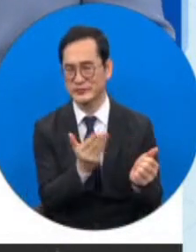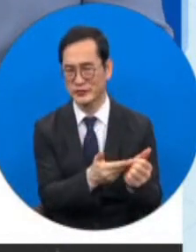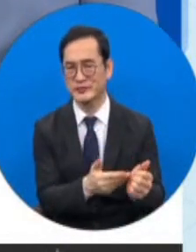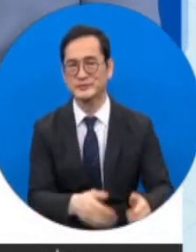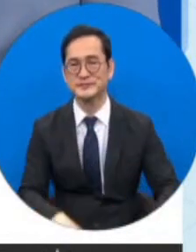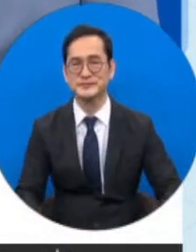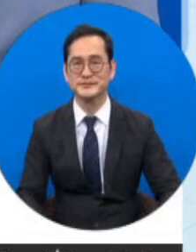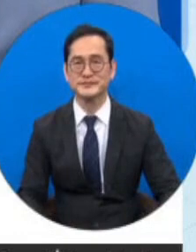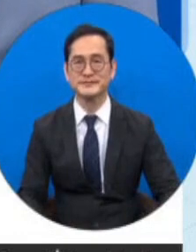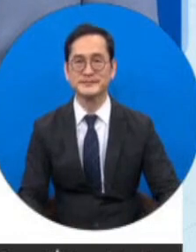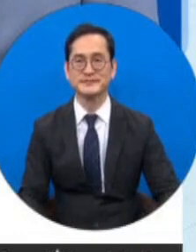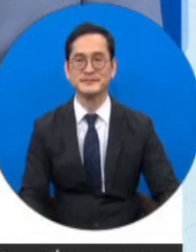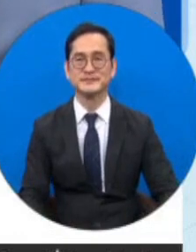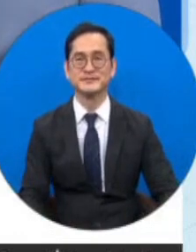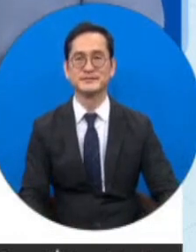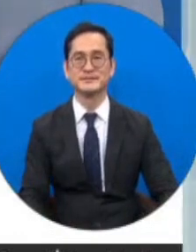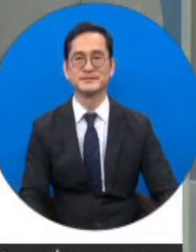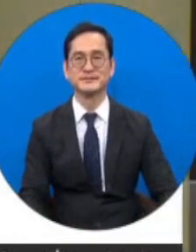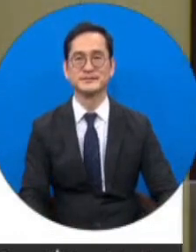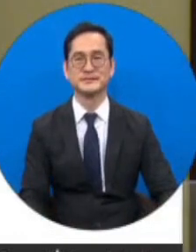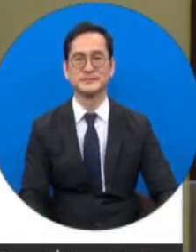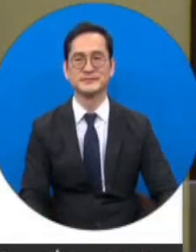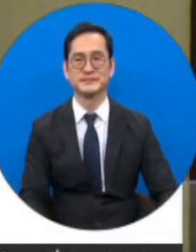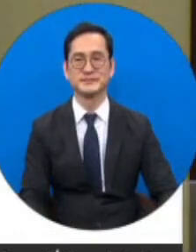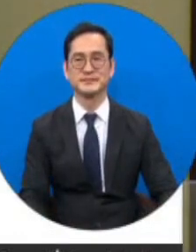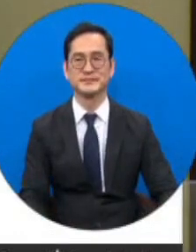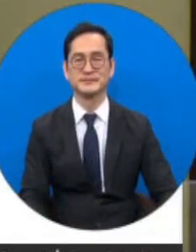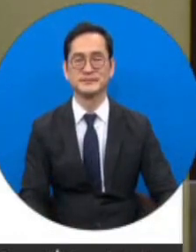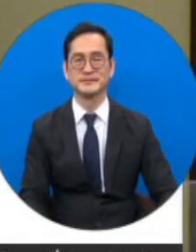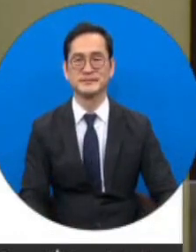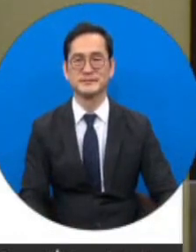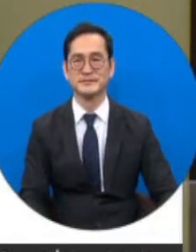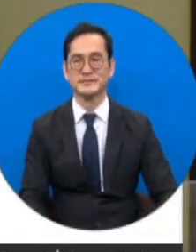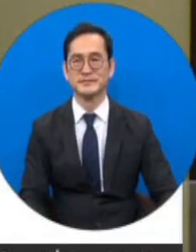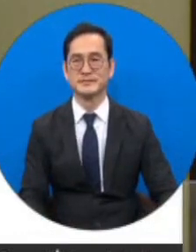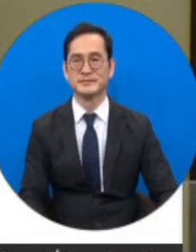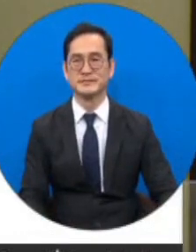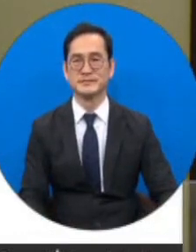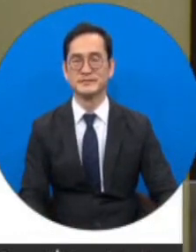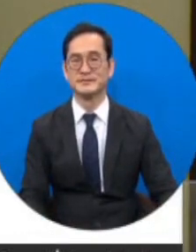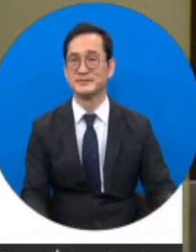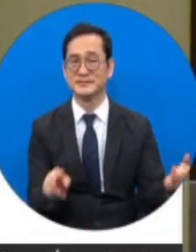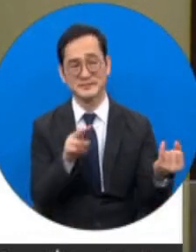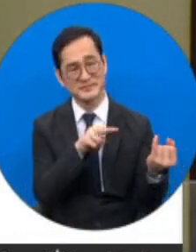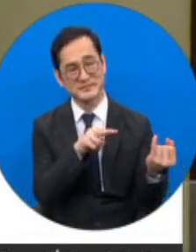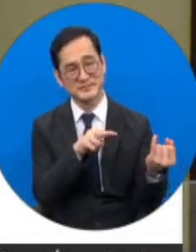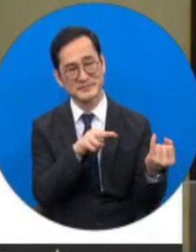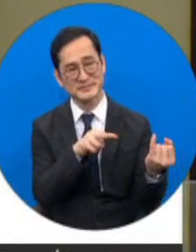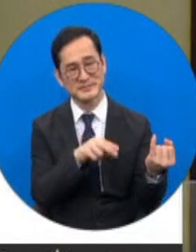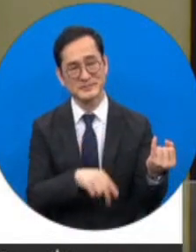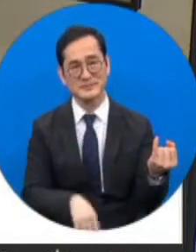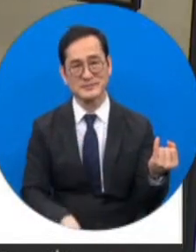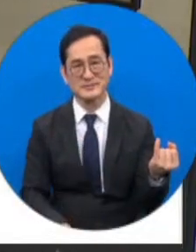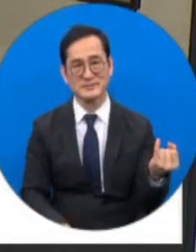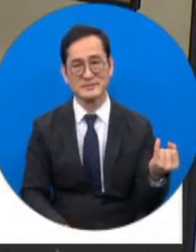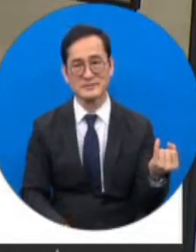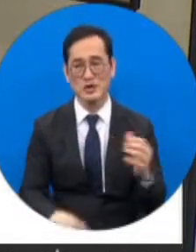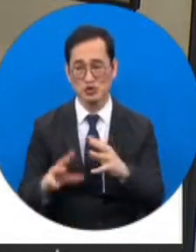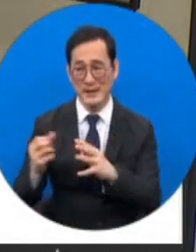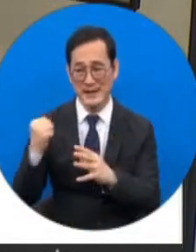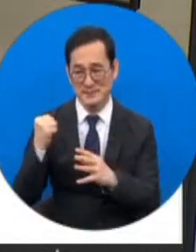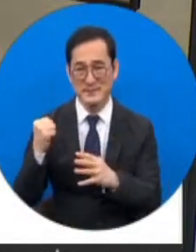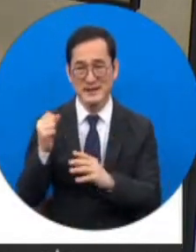자의 젊은 박지원 공동 비대위원장을 보면은 언뜻 이 젊은 이준석 대표가 국민의